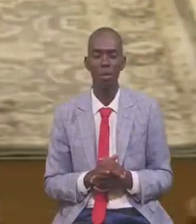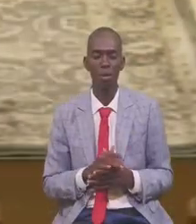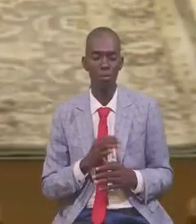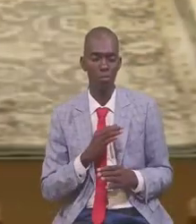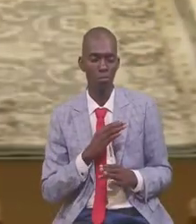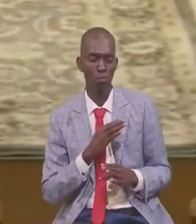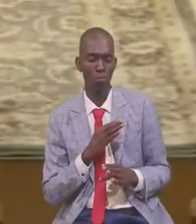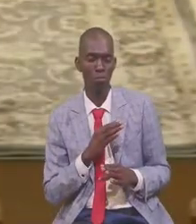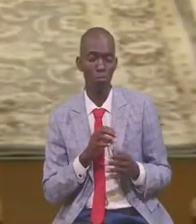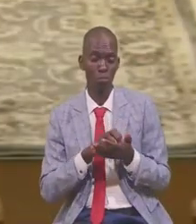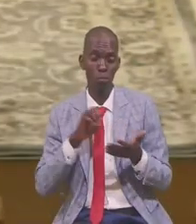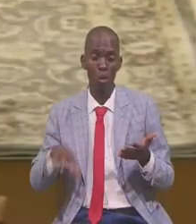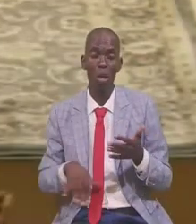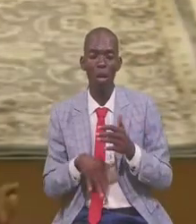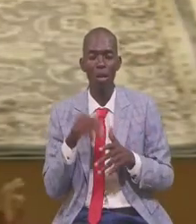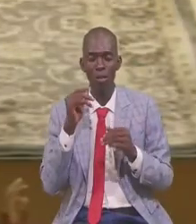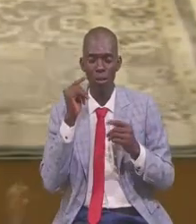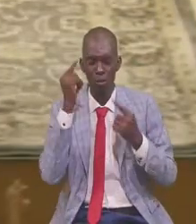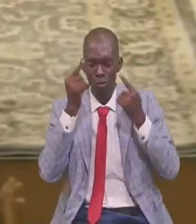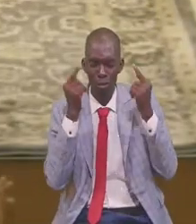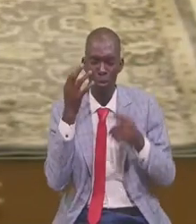Bloque les pensées du passé.